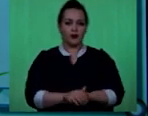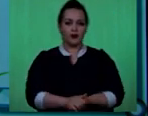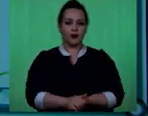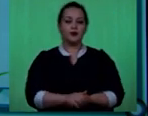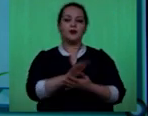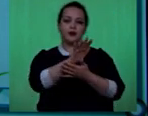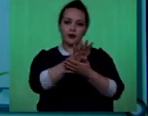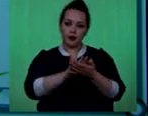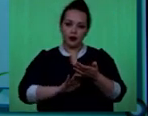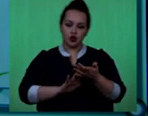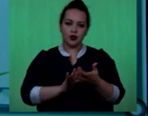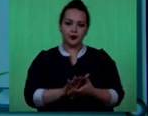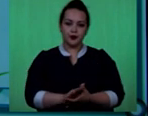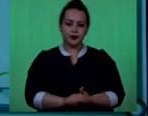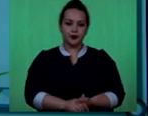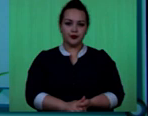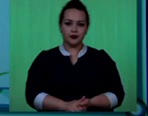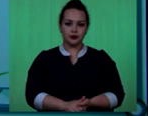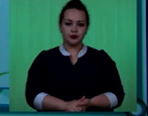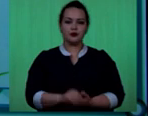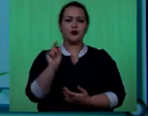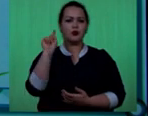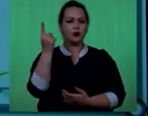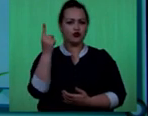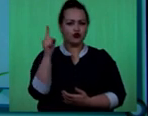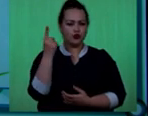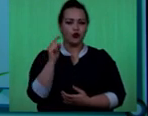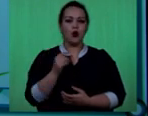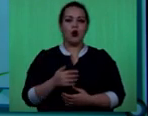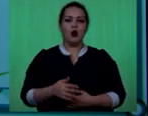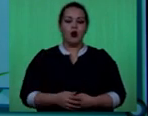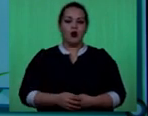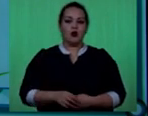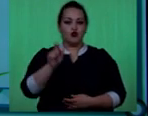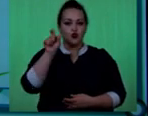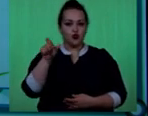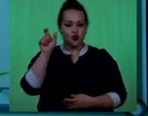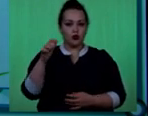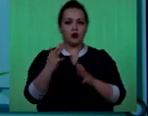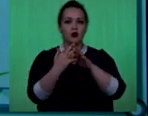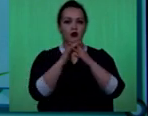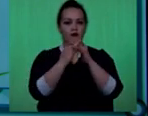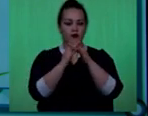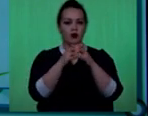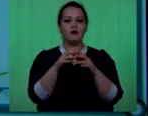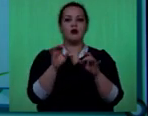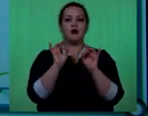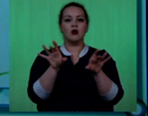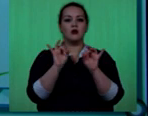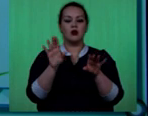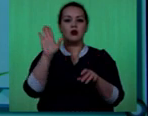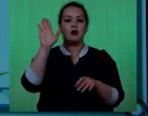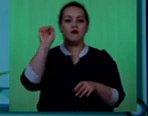продолжаем почему жители деревни в рассказе васильева когда